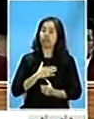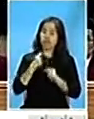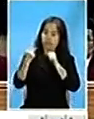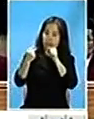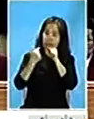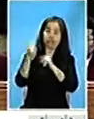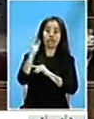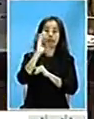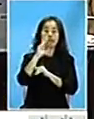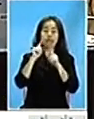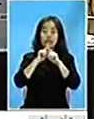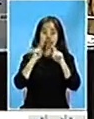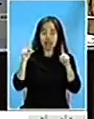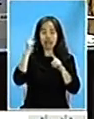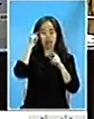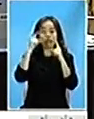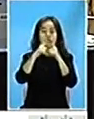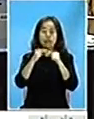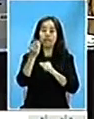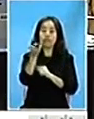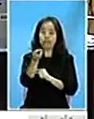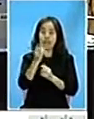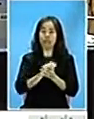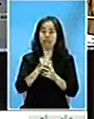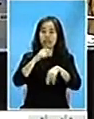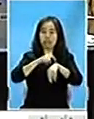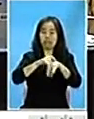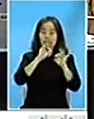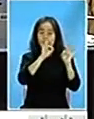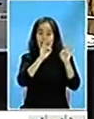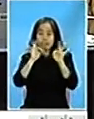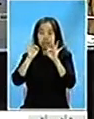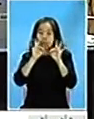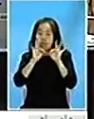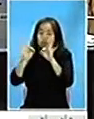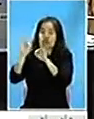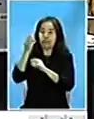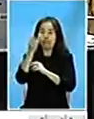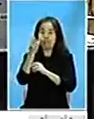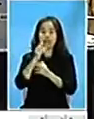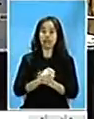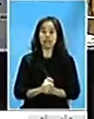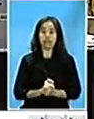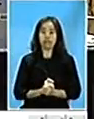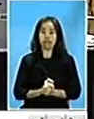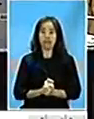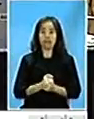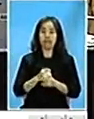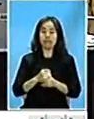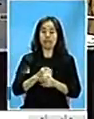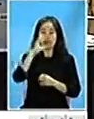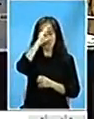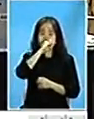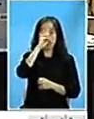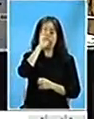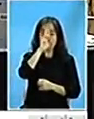แต่เห็นว่ามันเป็นเรื่องเล็กน้อยครับเพราะยืดเวลาต่างกันแค่1ชั่วโมงเท่านั้นเองก็